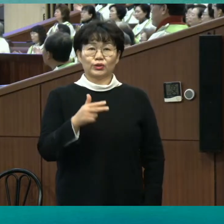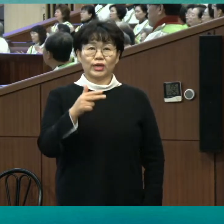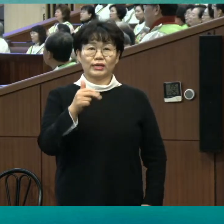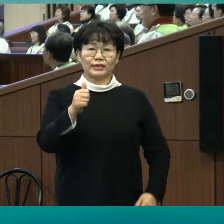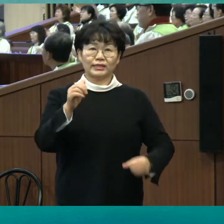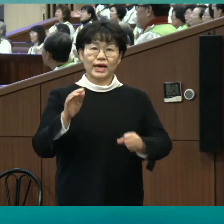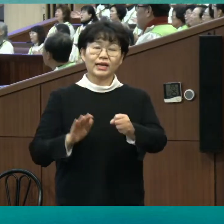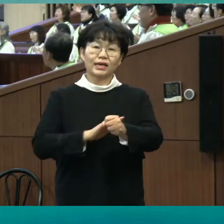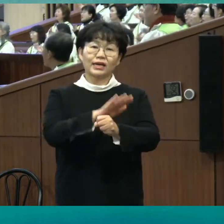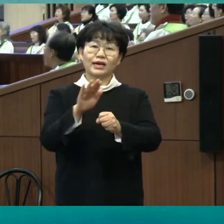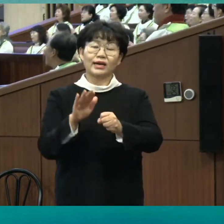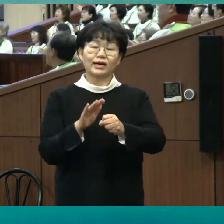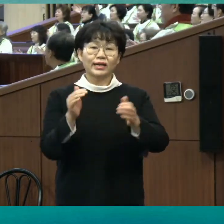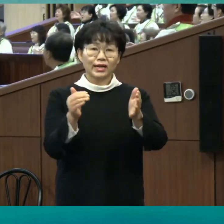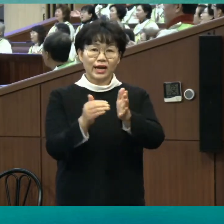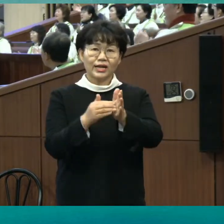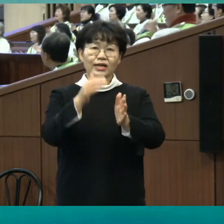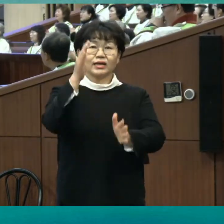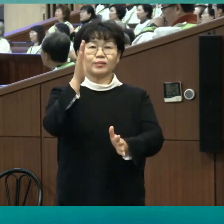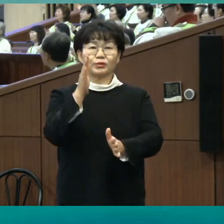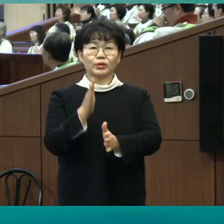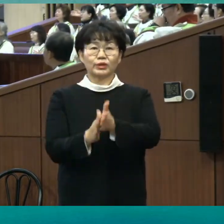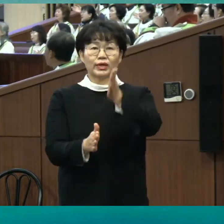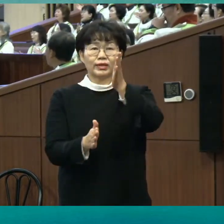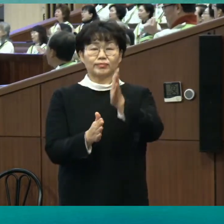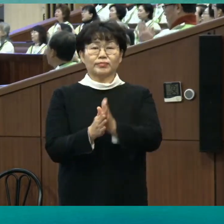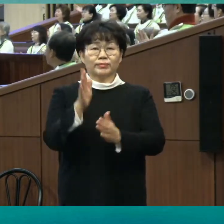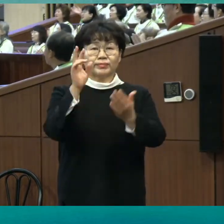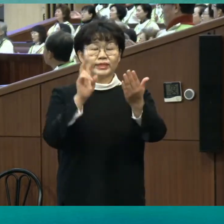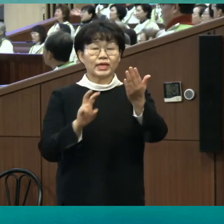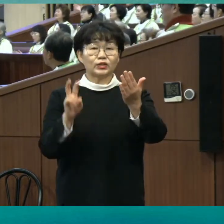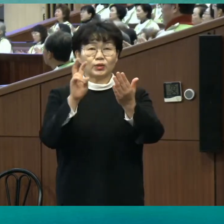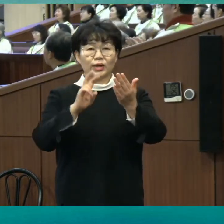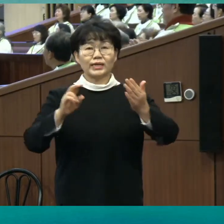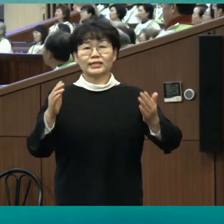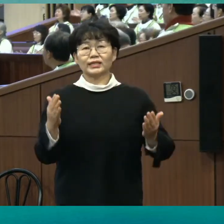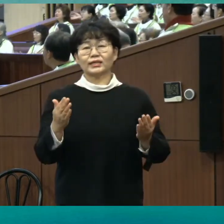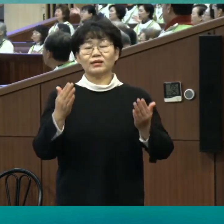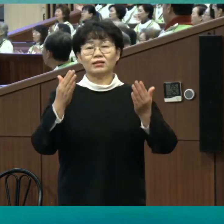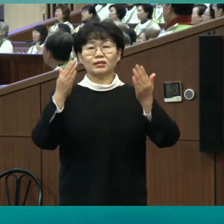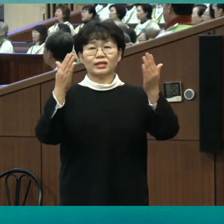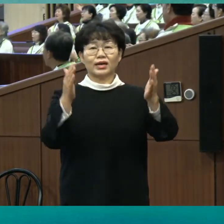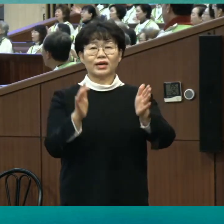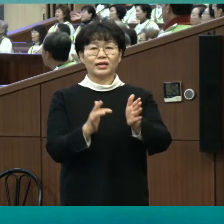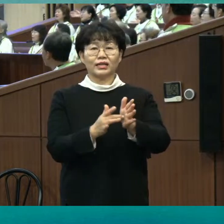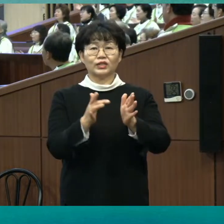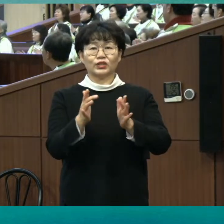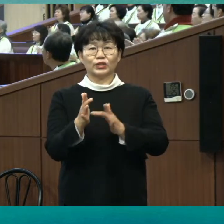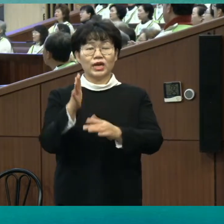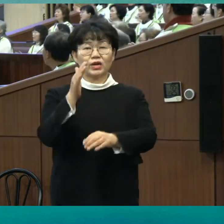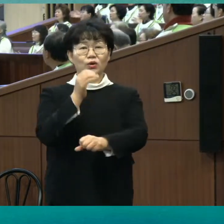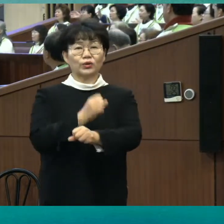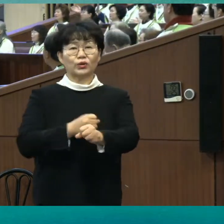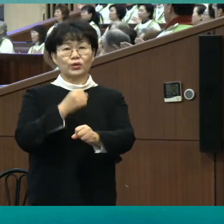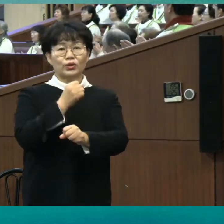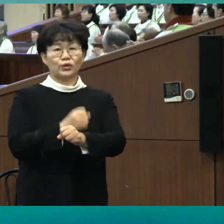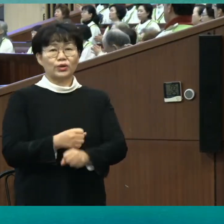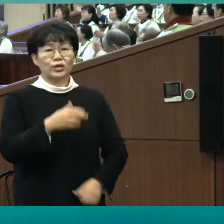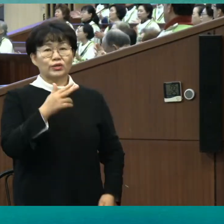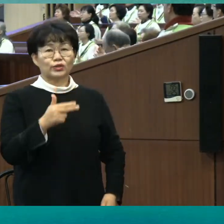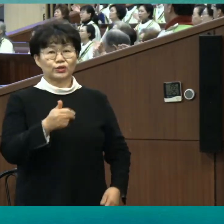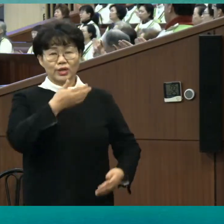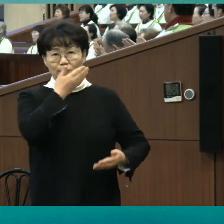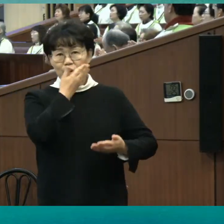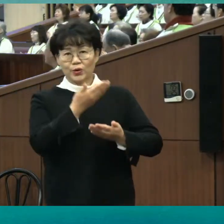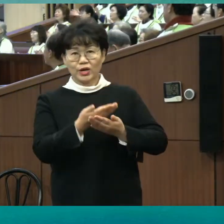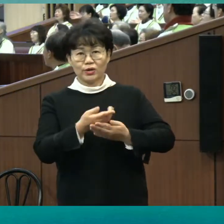주의 그 사랑 한량 없도다. 찬송을 지어라 예수의 보혈로서,